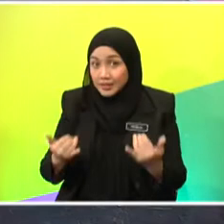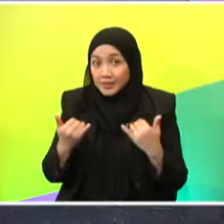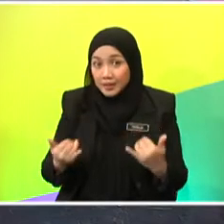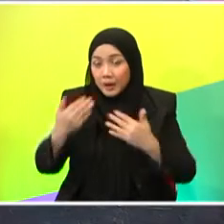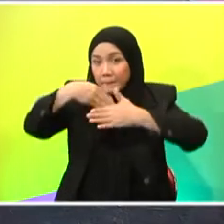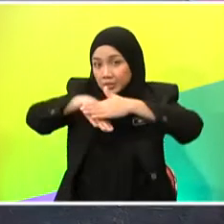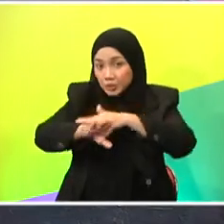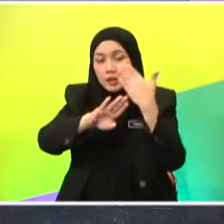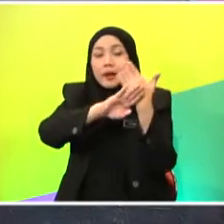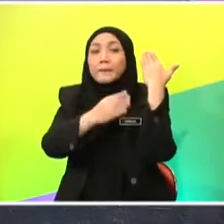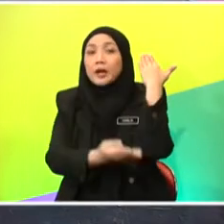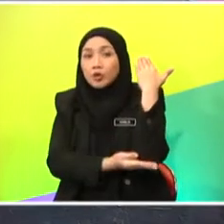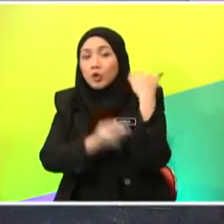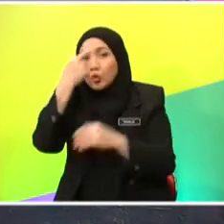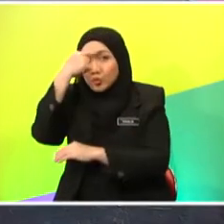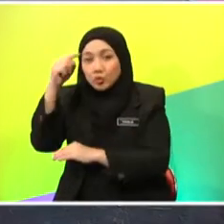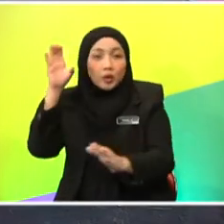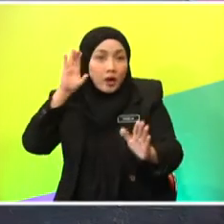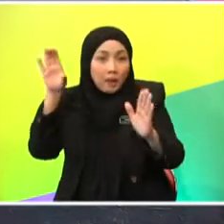untuk itik